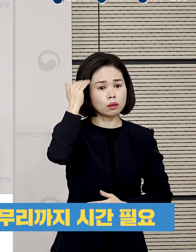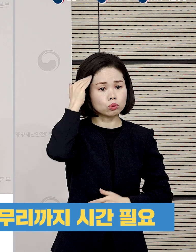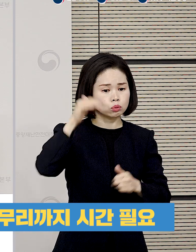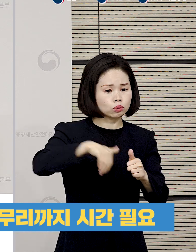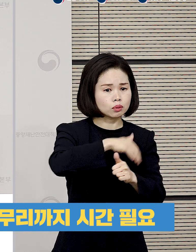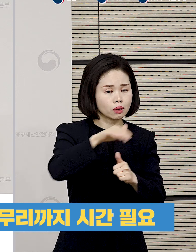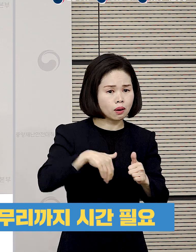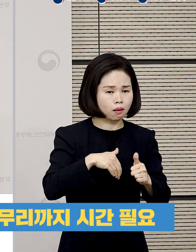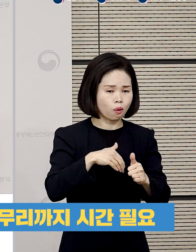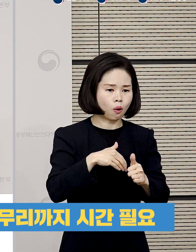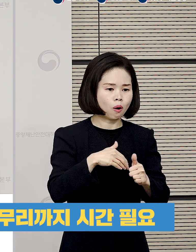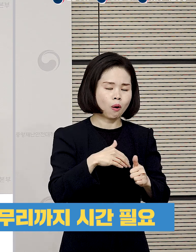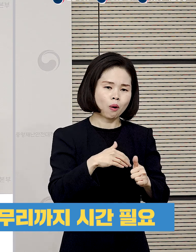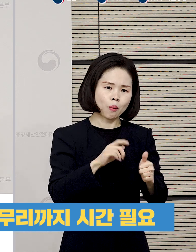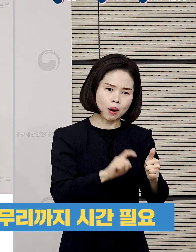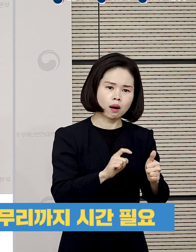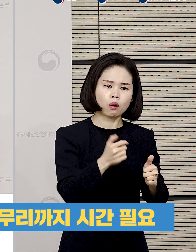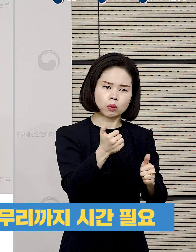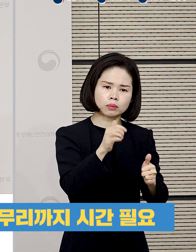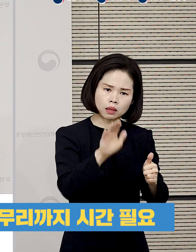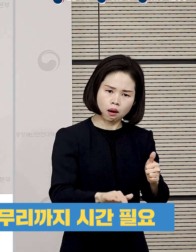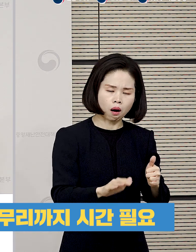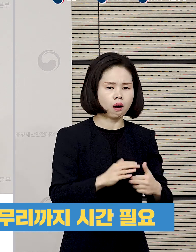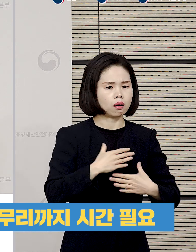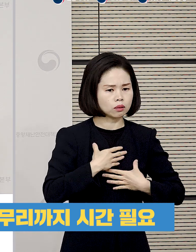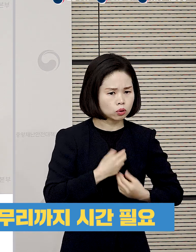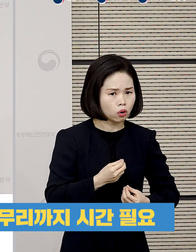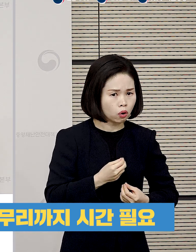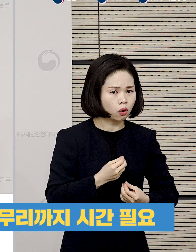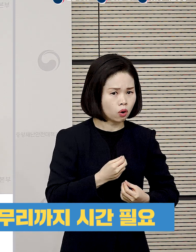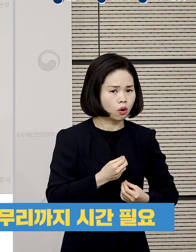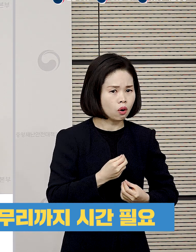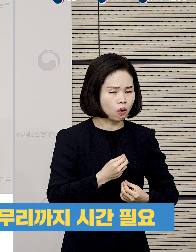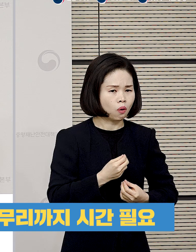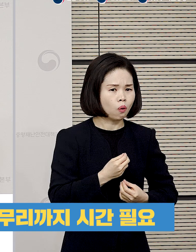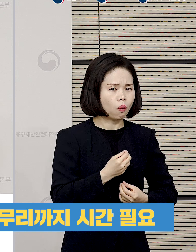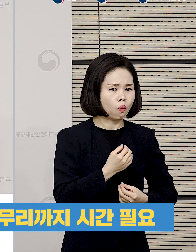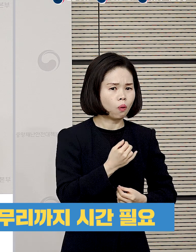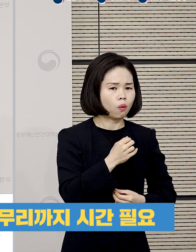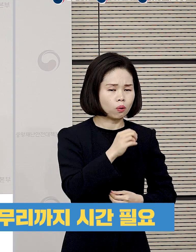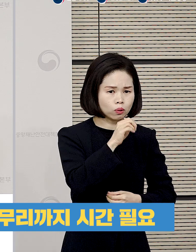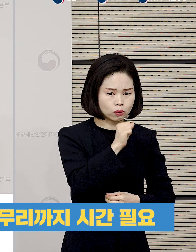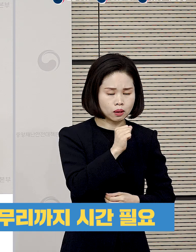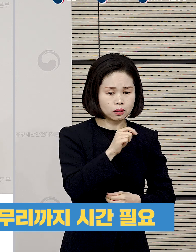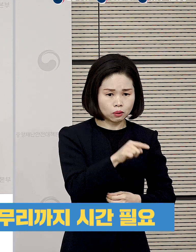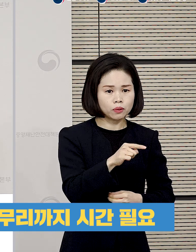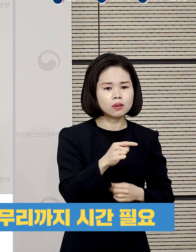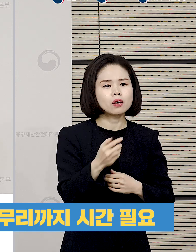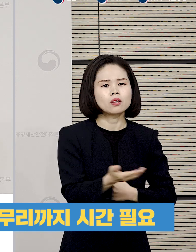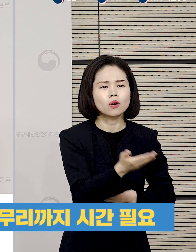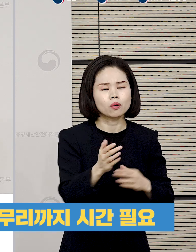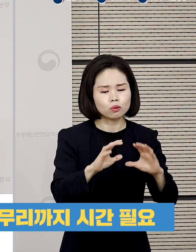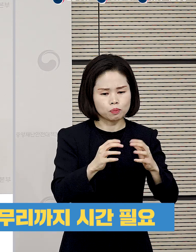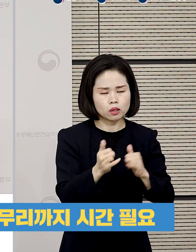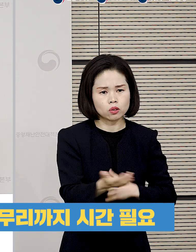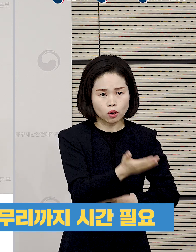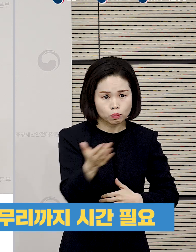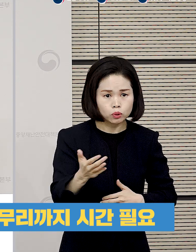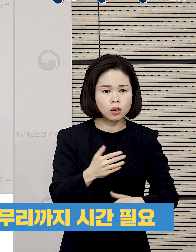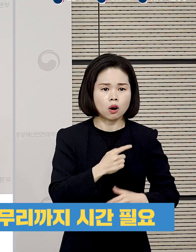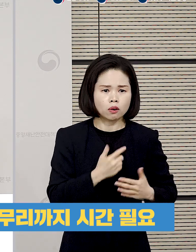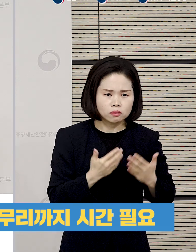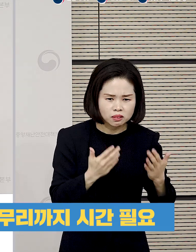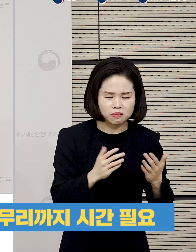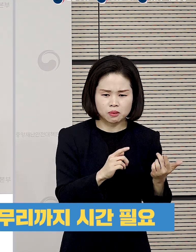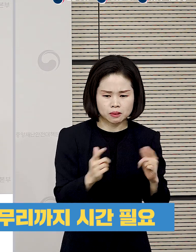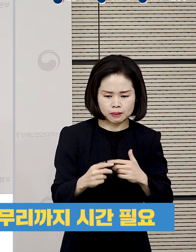비록 우리가 지금은 안정적으로 유지되고 이것이 국민들의 헌신적인 노력과 그리고